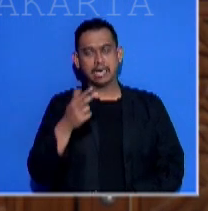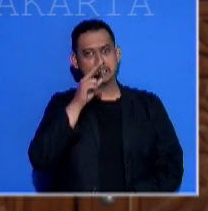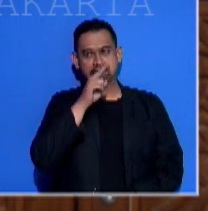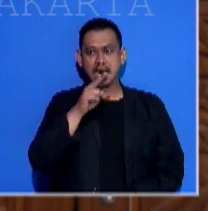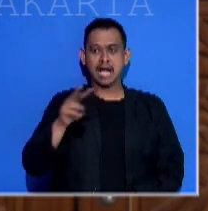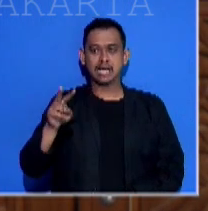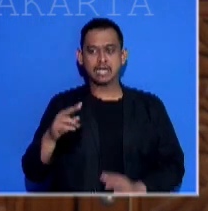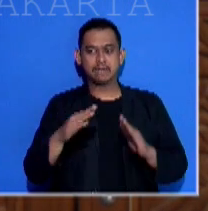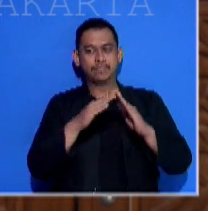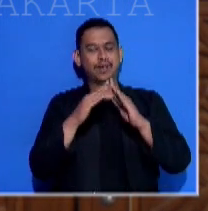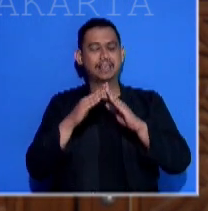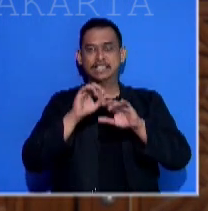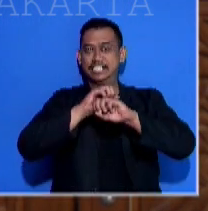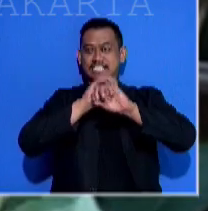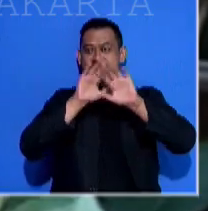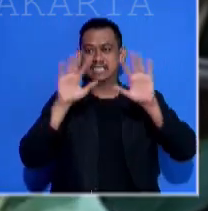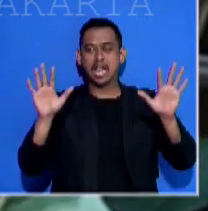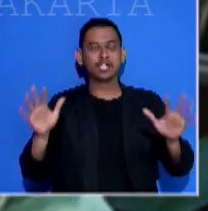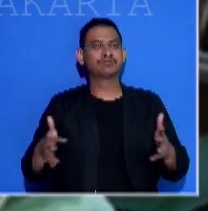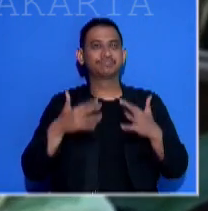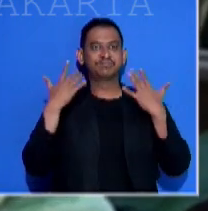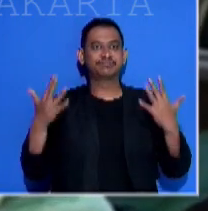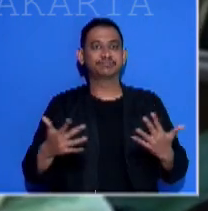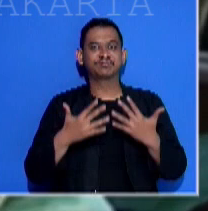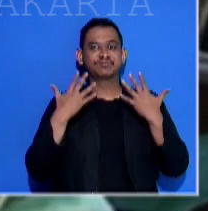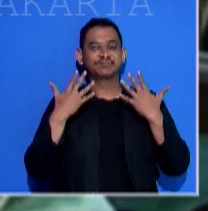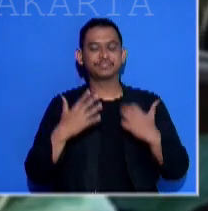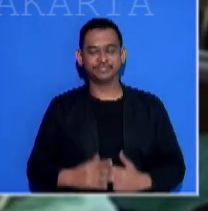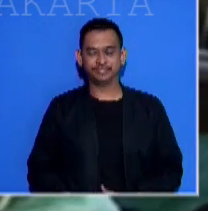dados kraos asri lan edipeni.